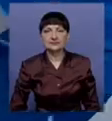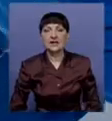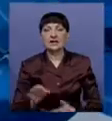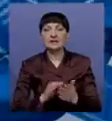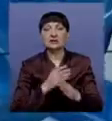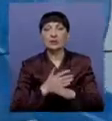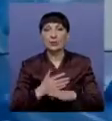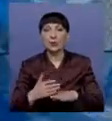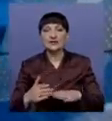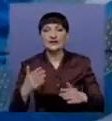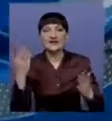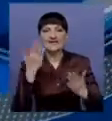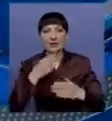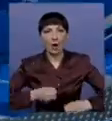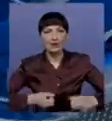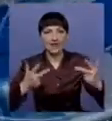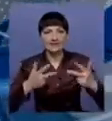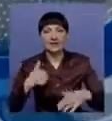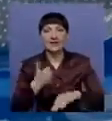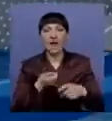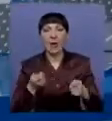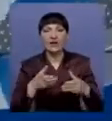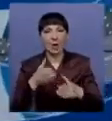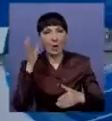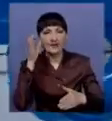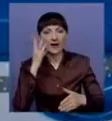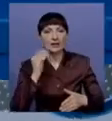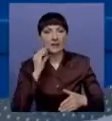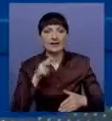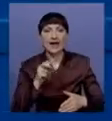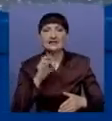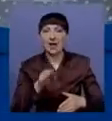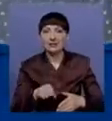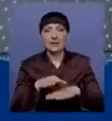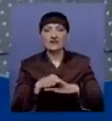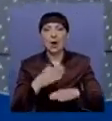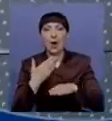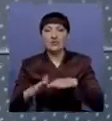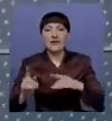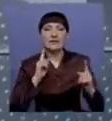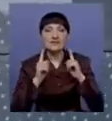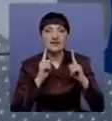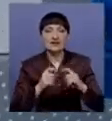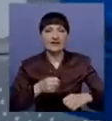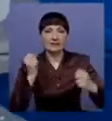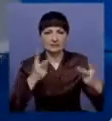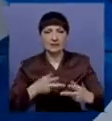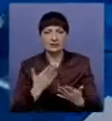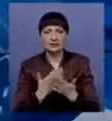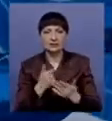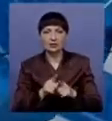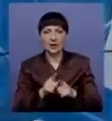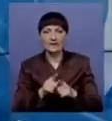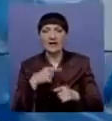Сразу после этой видеоконференции глава управления образования Алматы Ильязат Жылкыбаева провела отдельный брифинг в режиме реального времени. Она